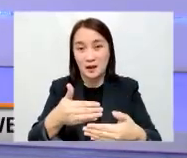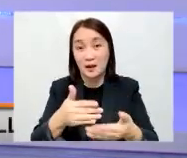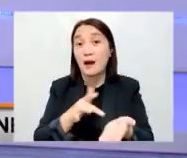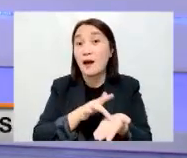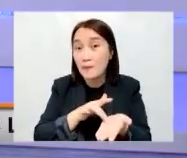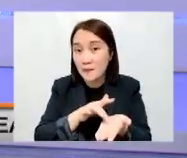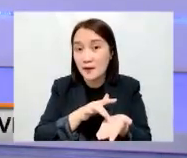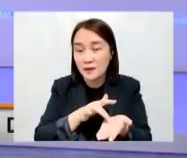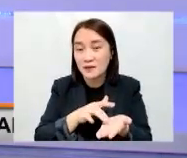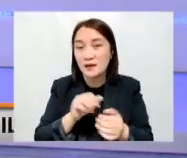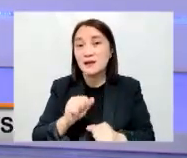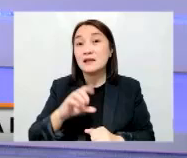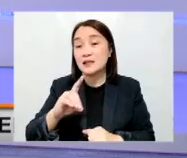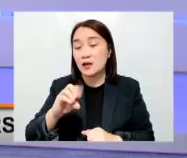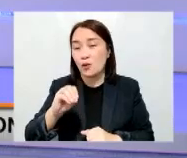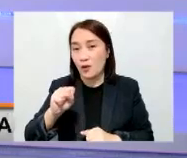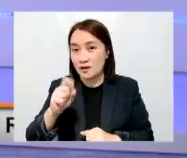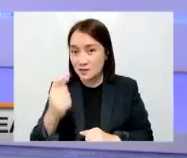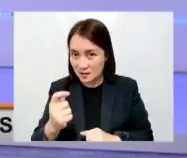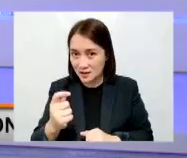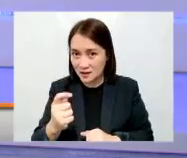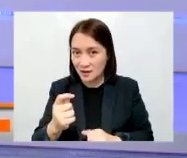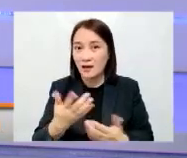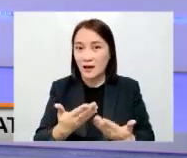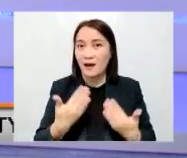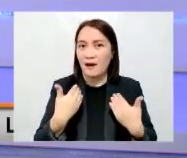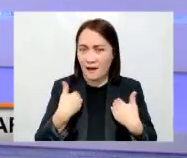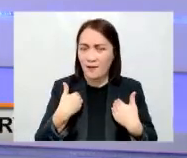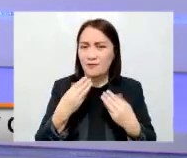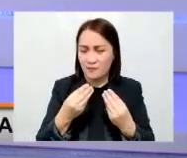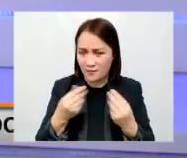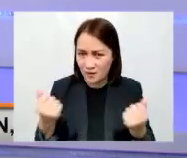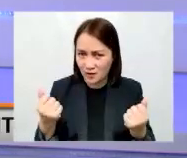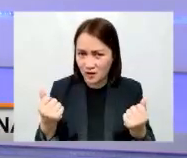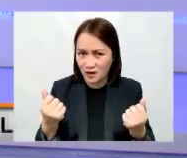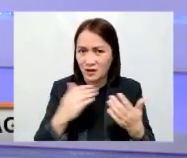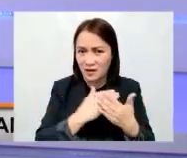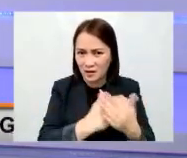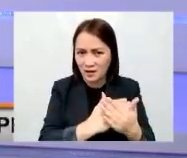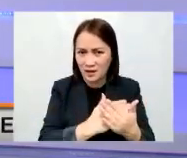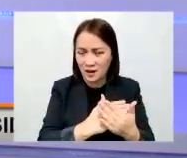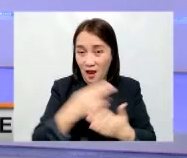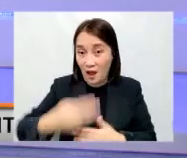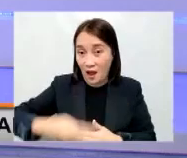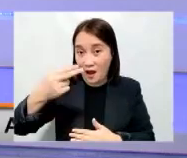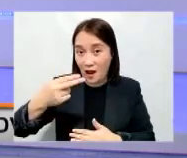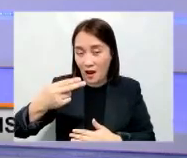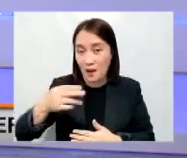sa DOST at sa Git Pitogo Movement, mabisa itong pangontra laban sa high blood pressure, sakit sa